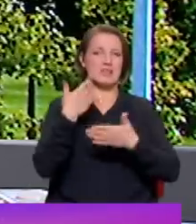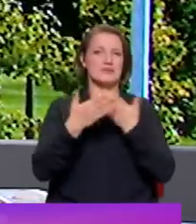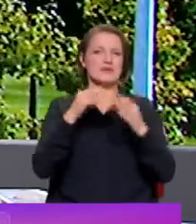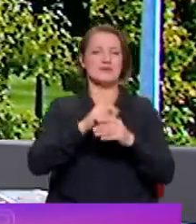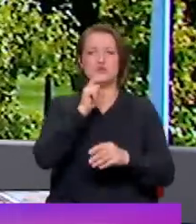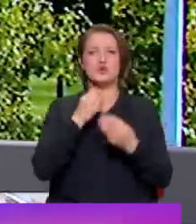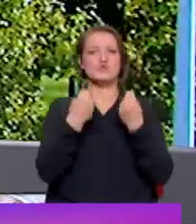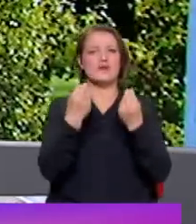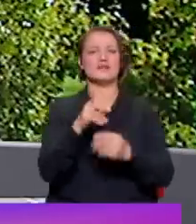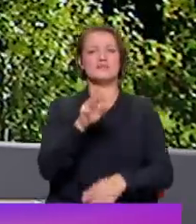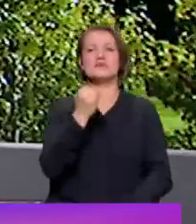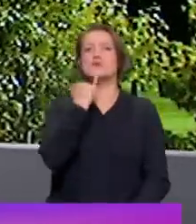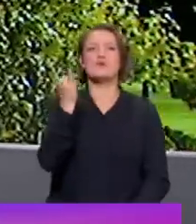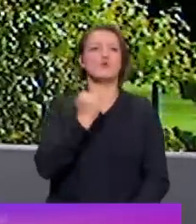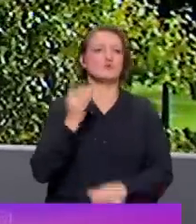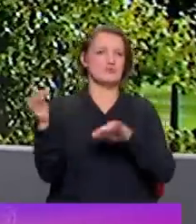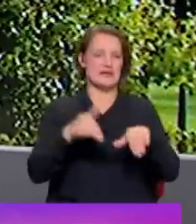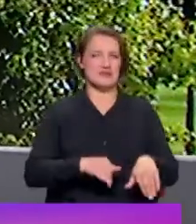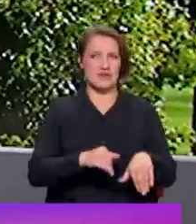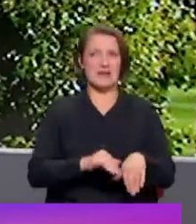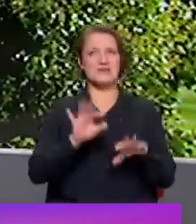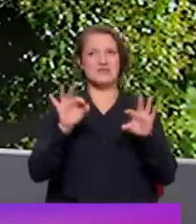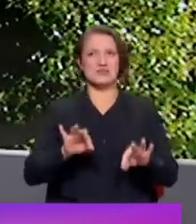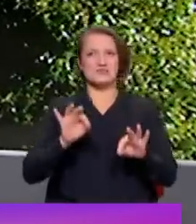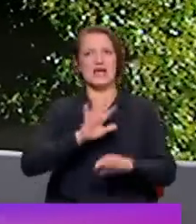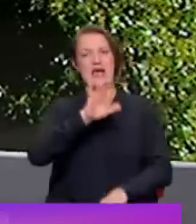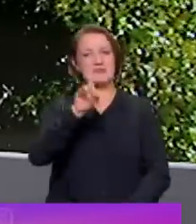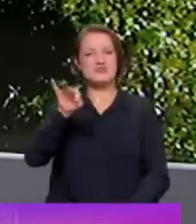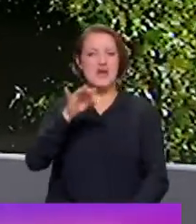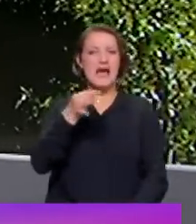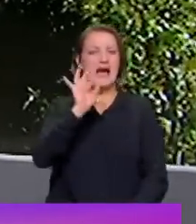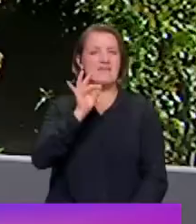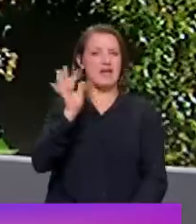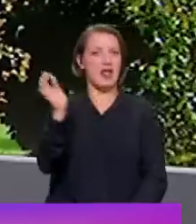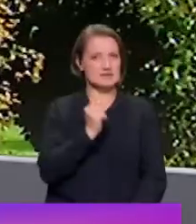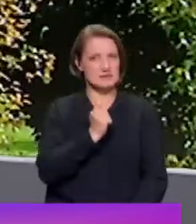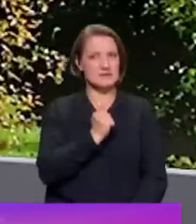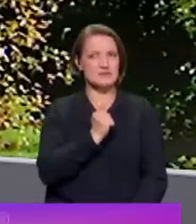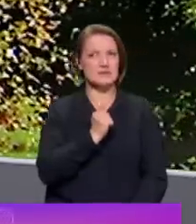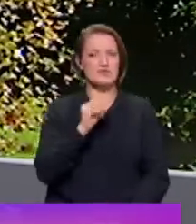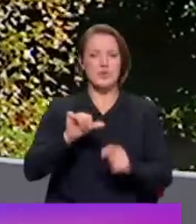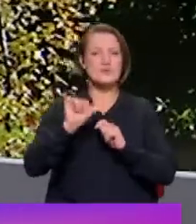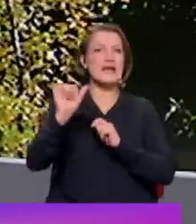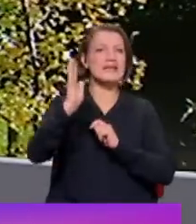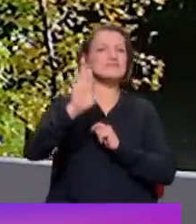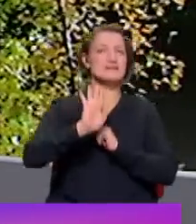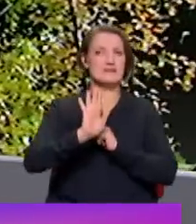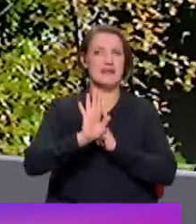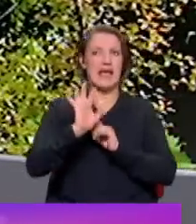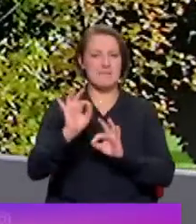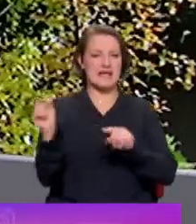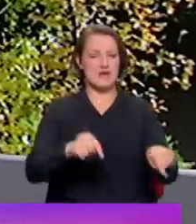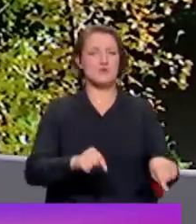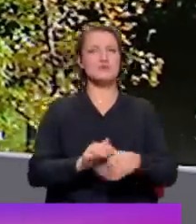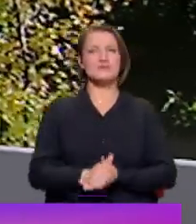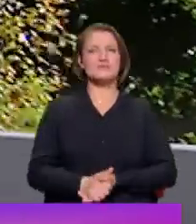söz verdiğimiz gibi konuğumuz stüdyomu alacağız şimdi herkes bir çayını kahvesini tazel Esin çok uzaklaşmasına hemen